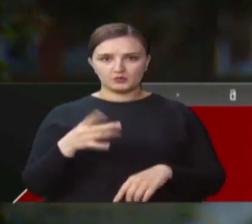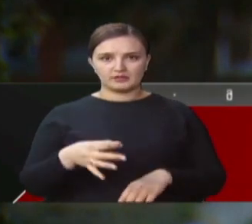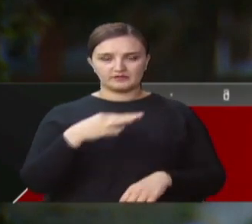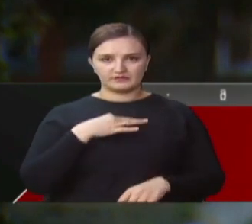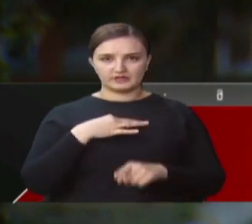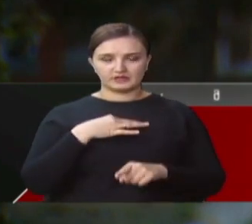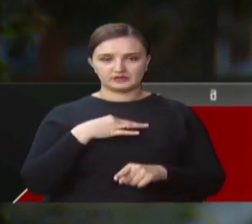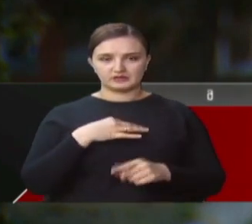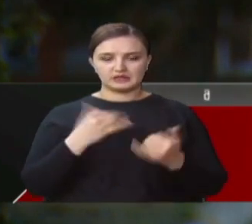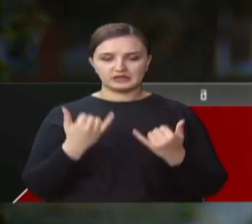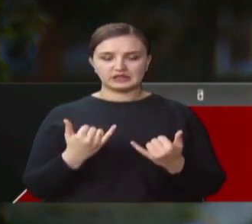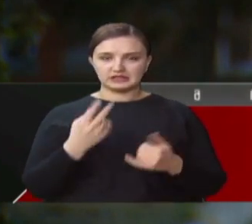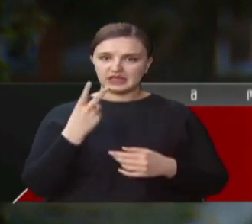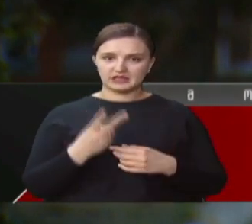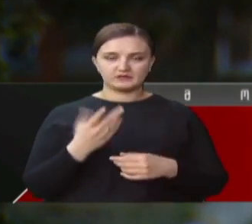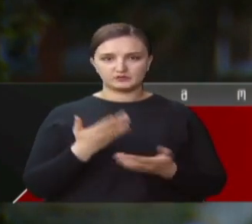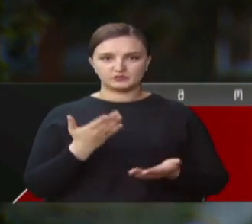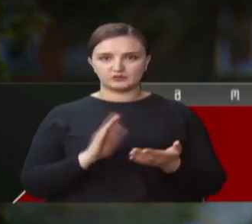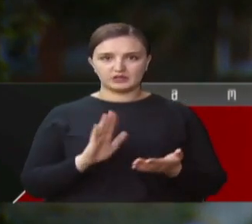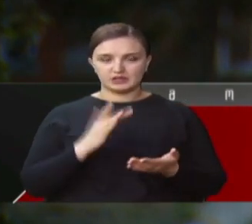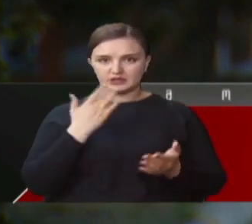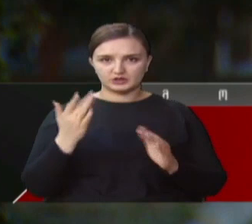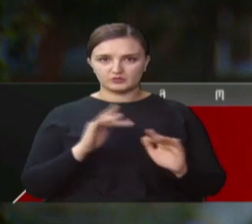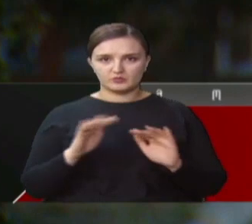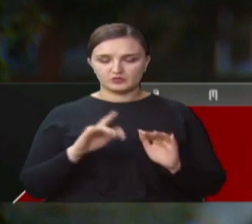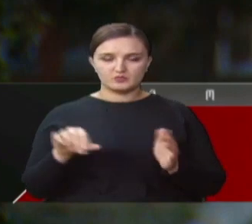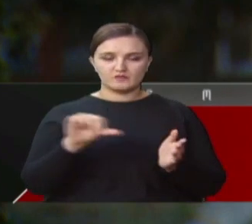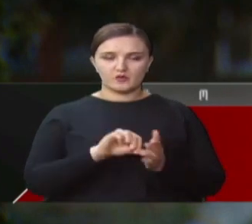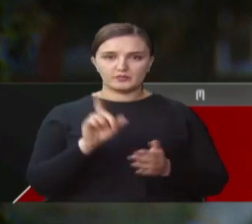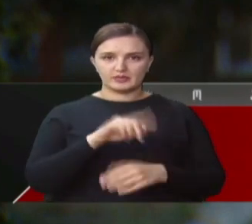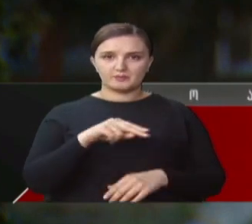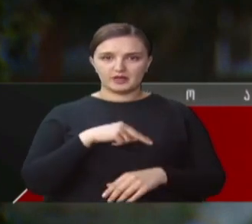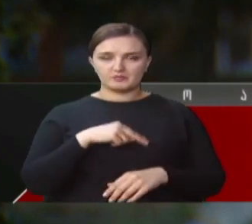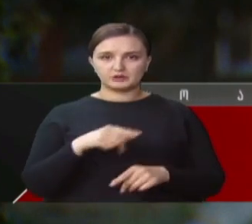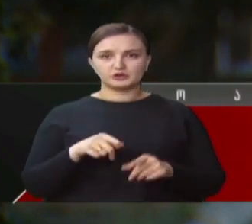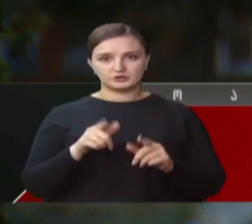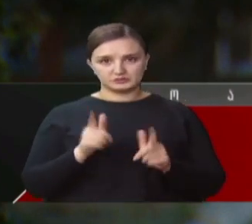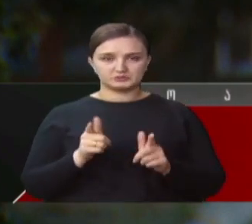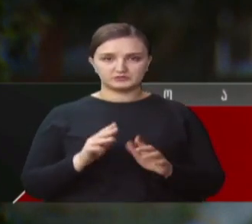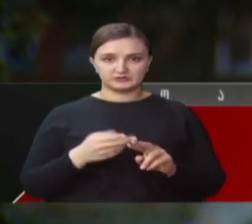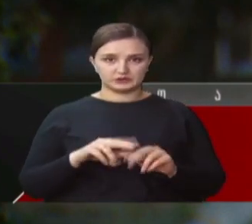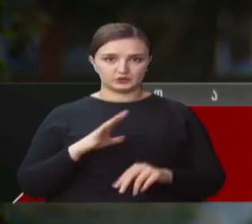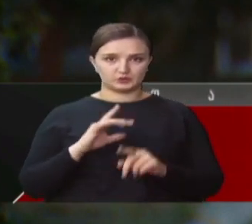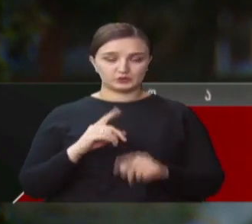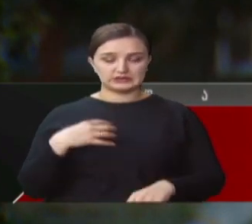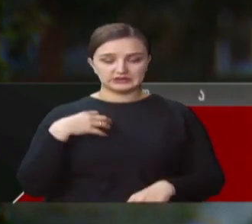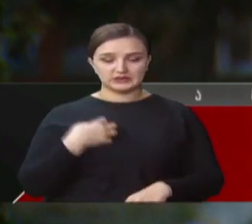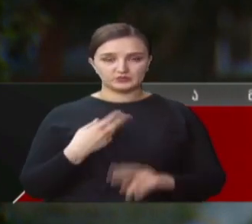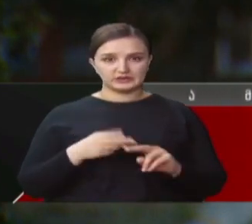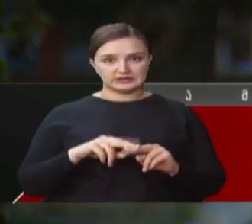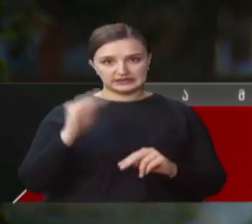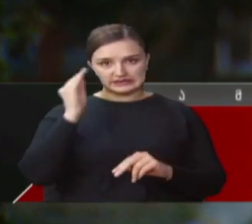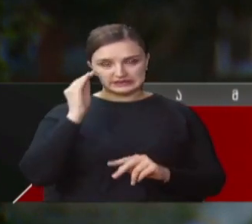გვითხრას დღეს ხედავს თუ არა ნაციონალური მოძრაობის ყოფნას პარლამენტში მიზანშეწონილად. Სულ ეს იყო, ნუ სამწუხაროდ ეს